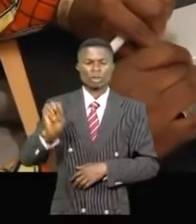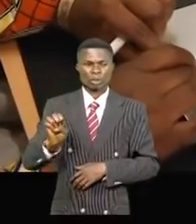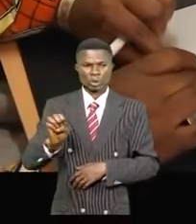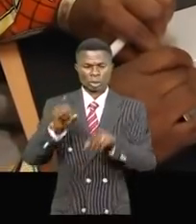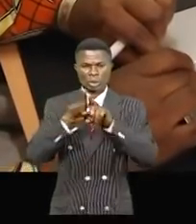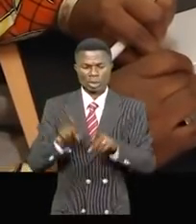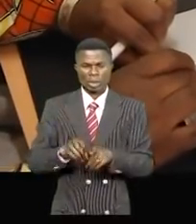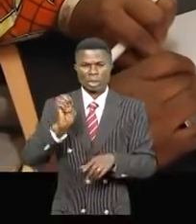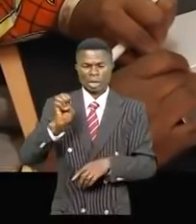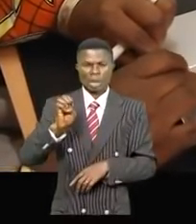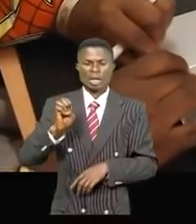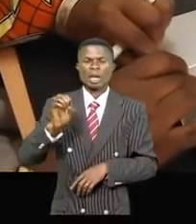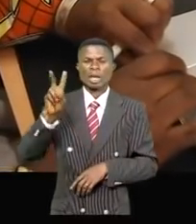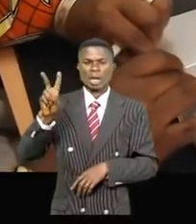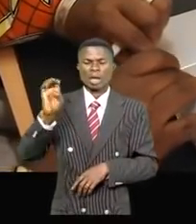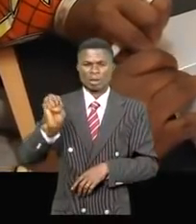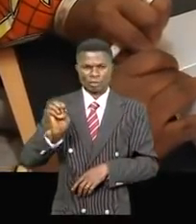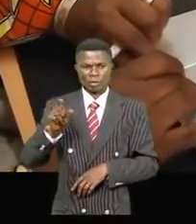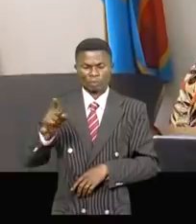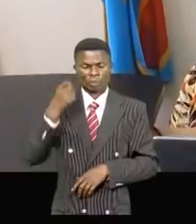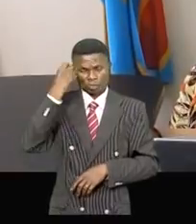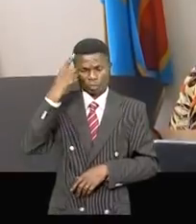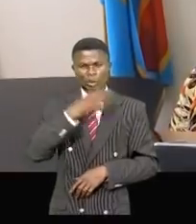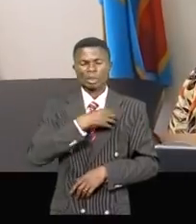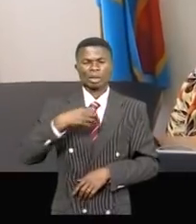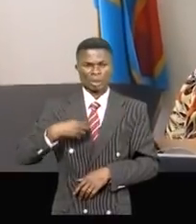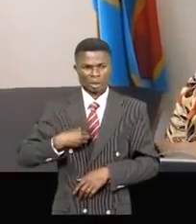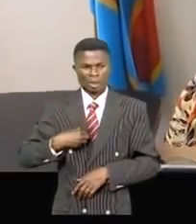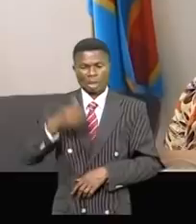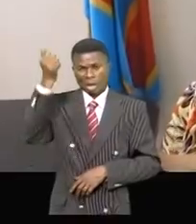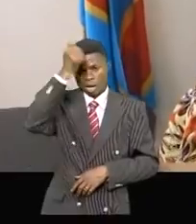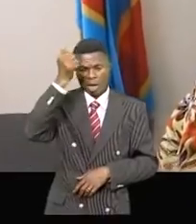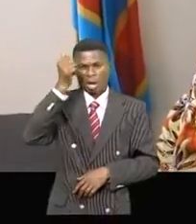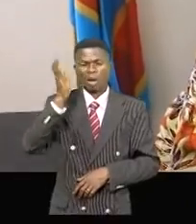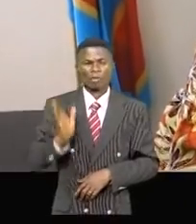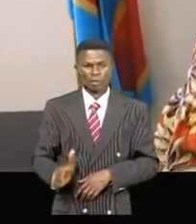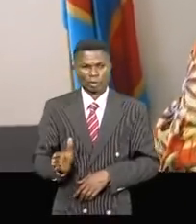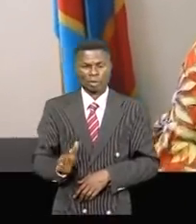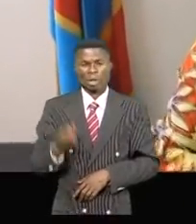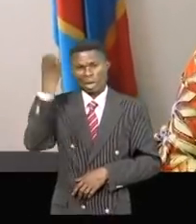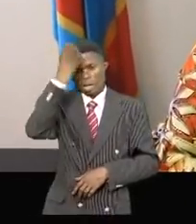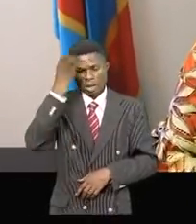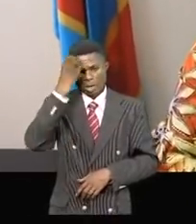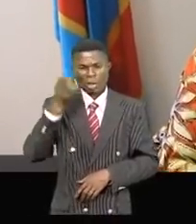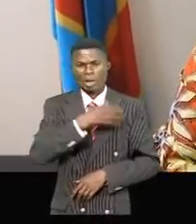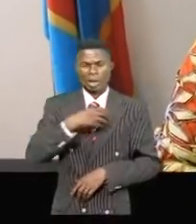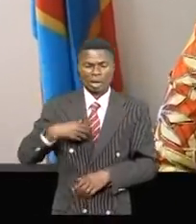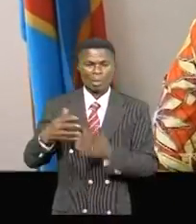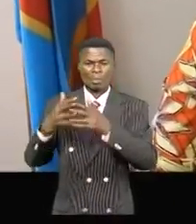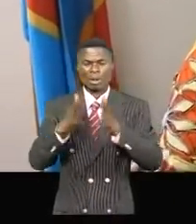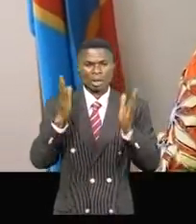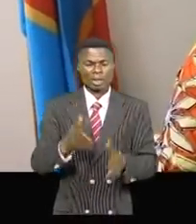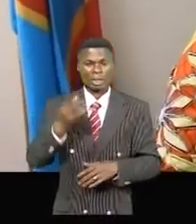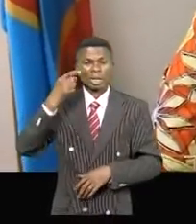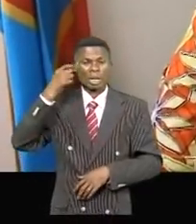et Eve Bazaïba. Vous avez compris que la femme de l'Afrique, celle de l'Europe, celle des États-Unis, de